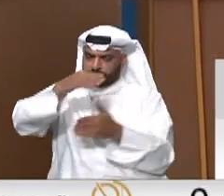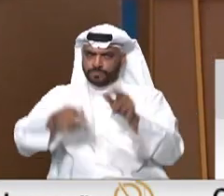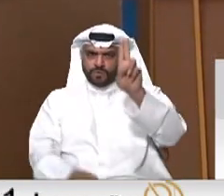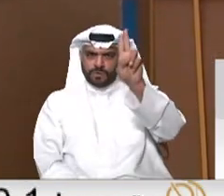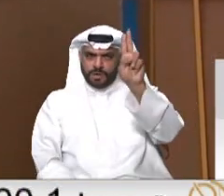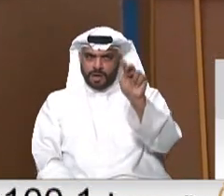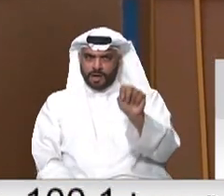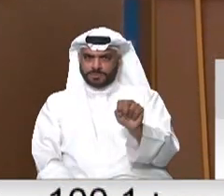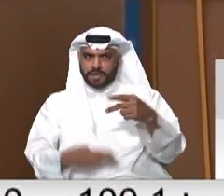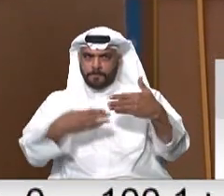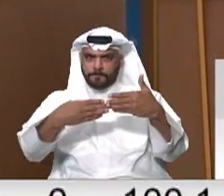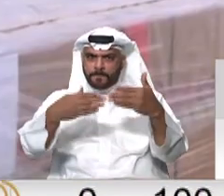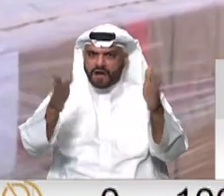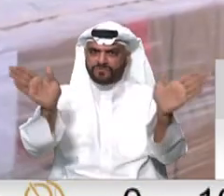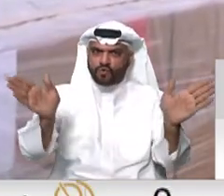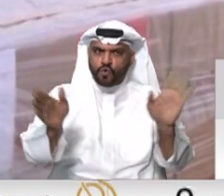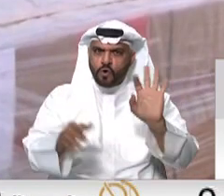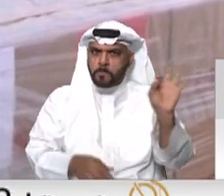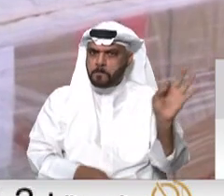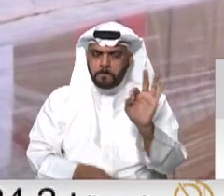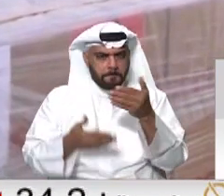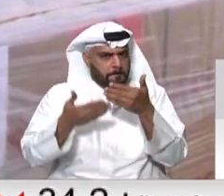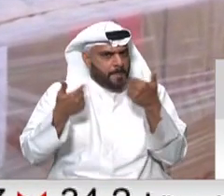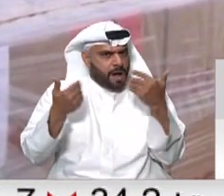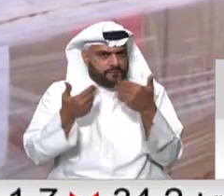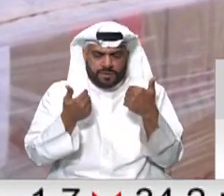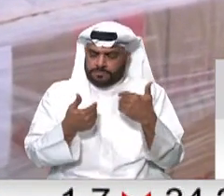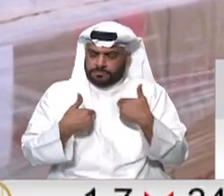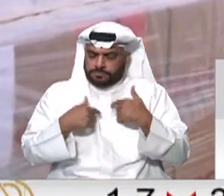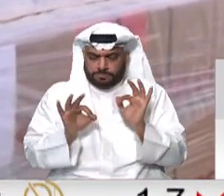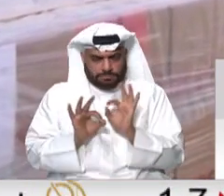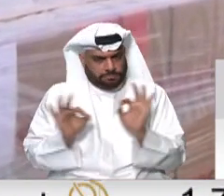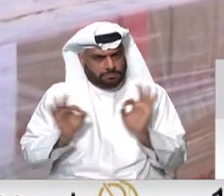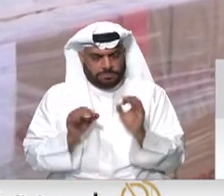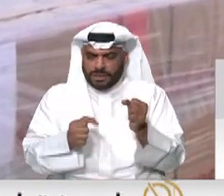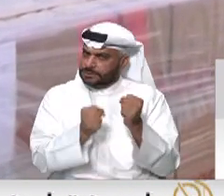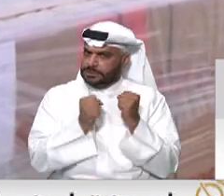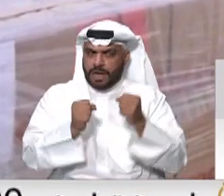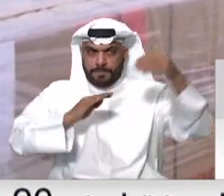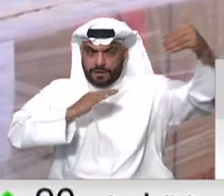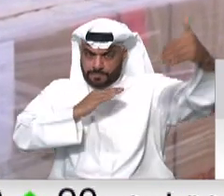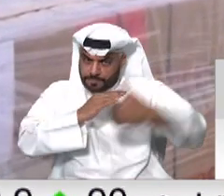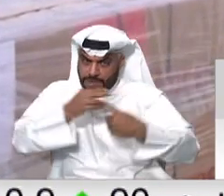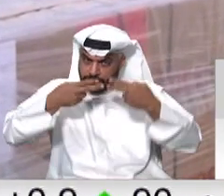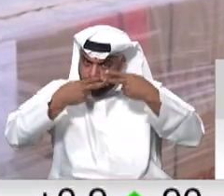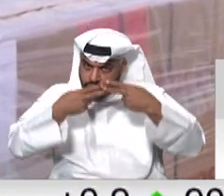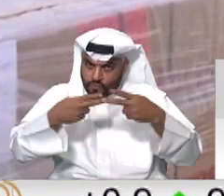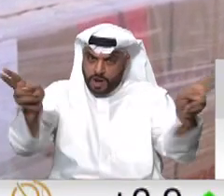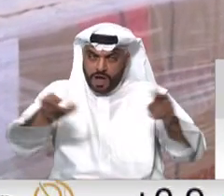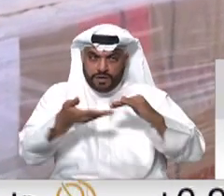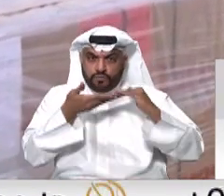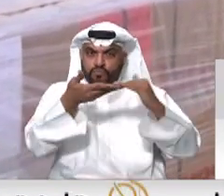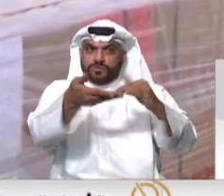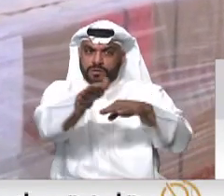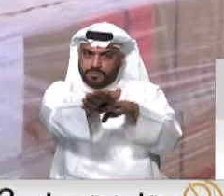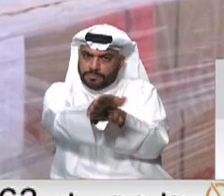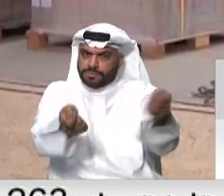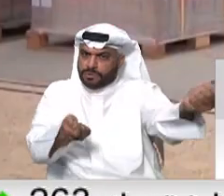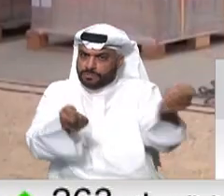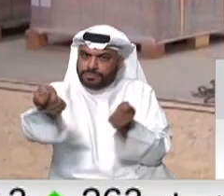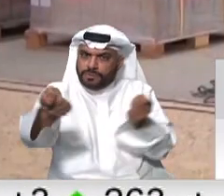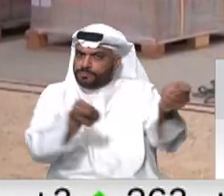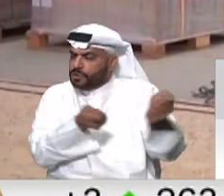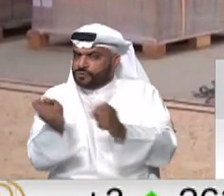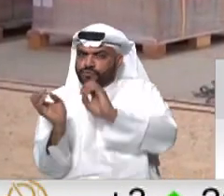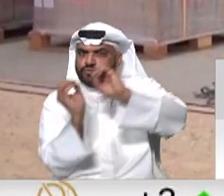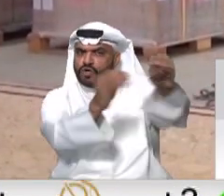المتحده ووكاله غوث وتشغيل اللاجئين الفلسطينيين الاونروا التابعه لها لادخال المساعده الى غزه